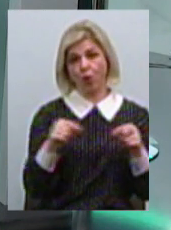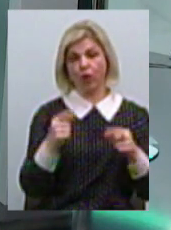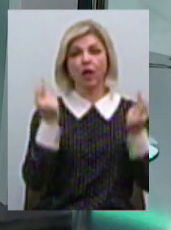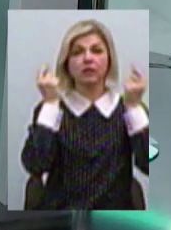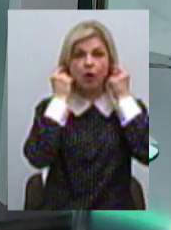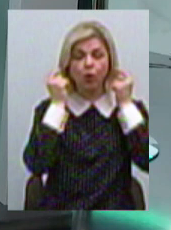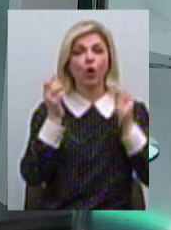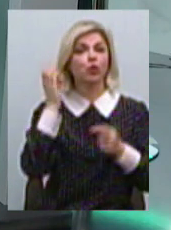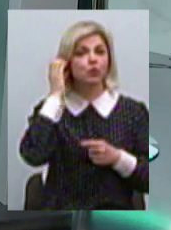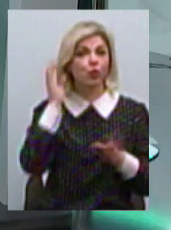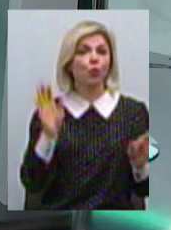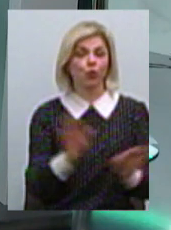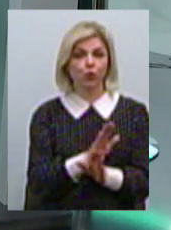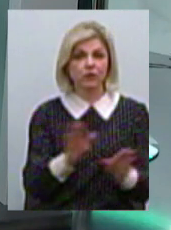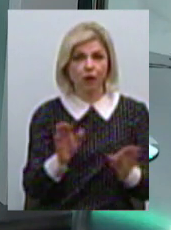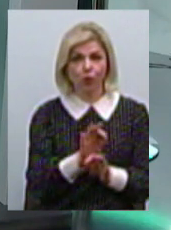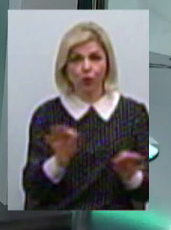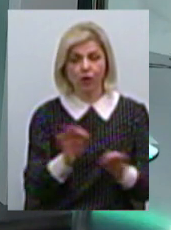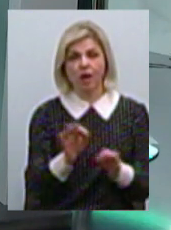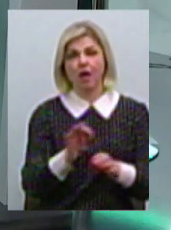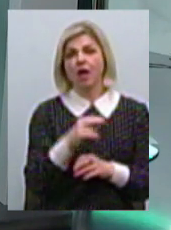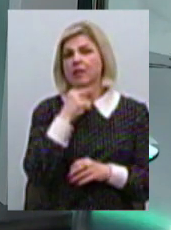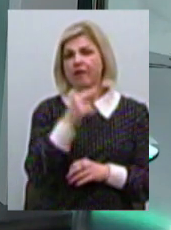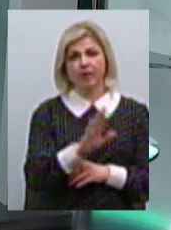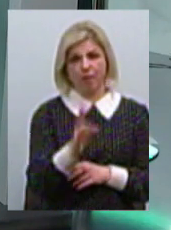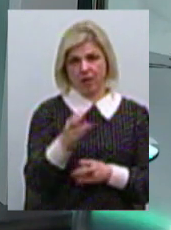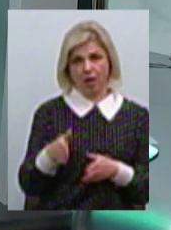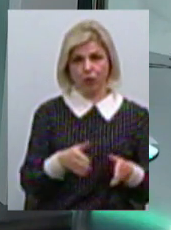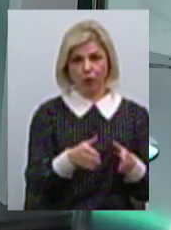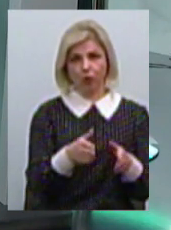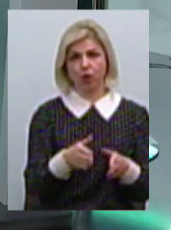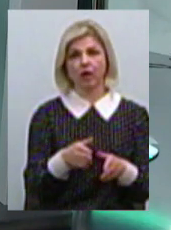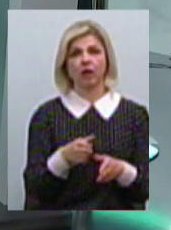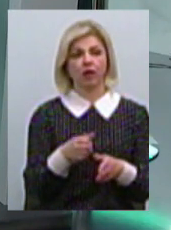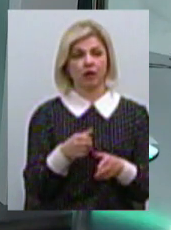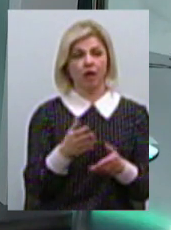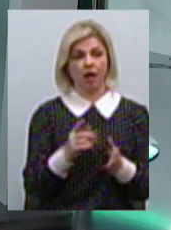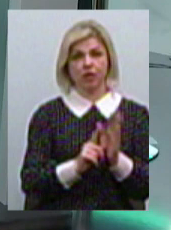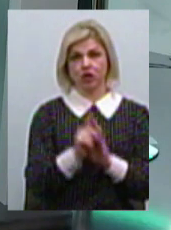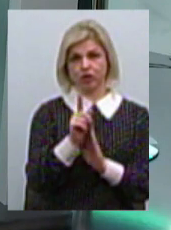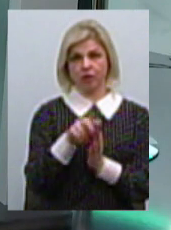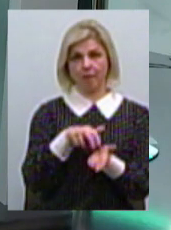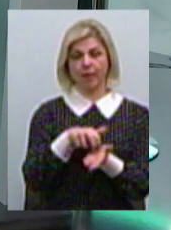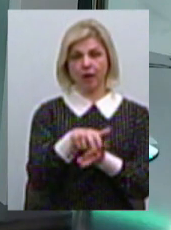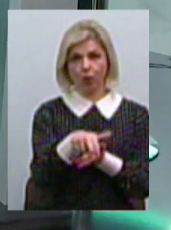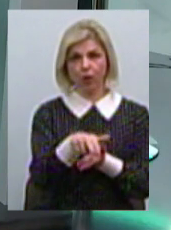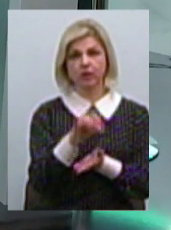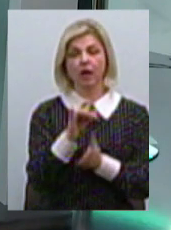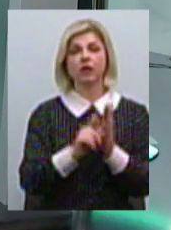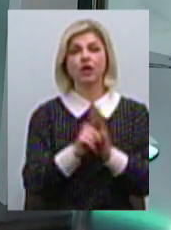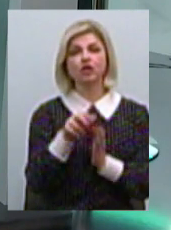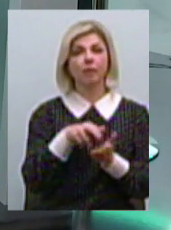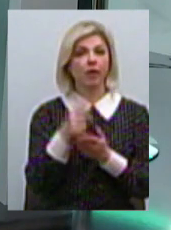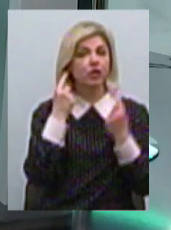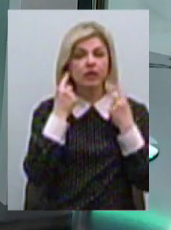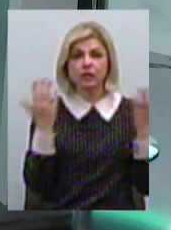вона слухає музику, не звертаючись на дорогу, вона починає переходити. І вона починає переходити, не